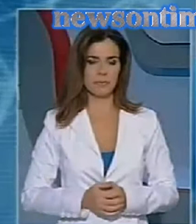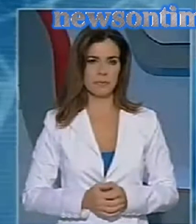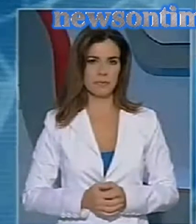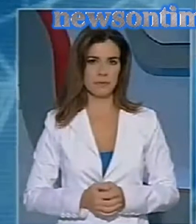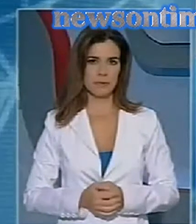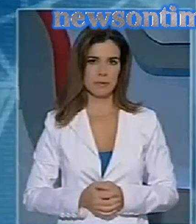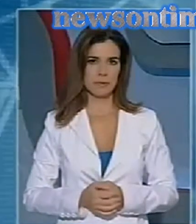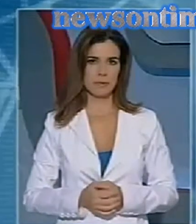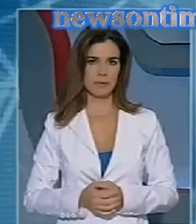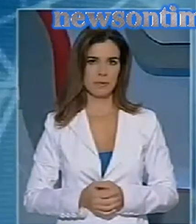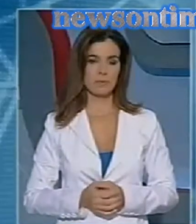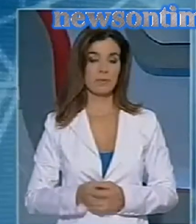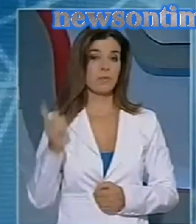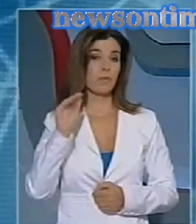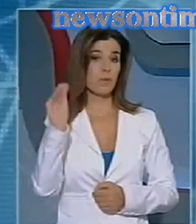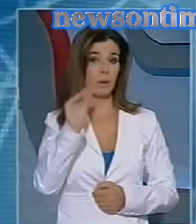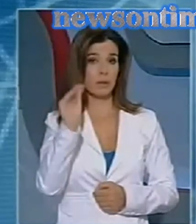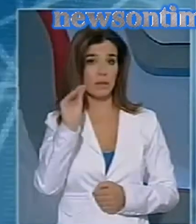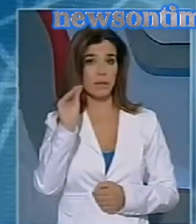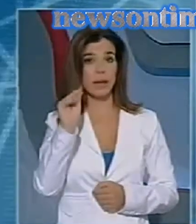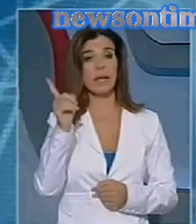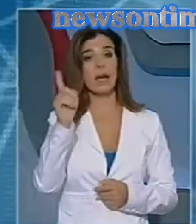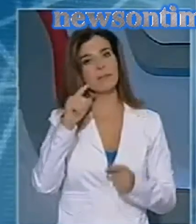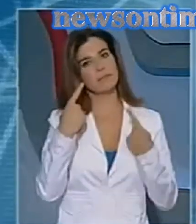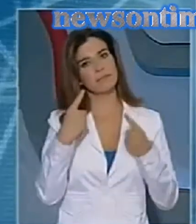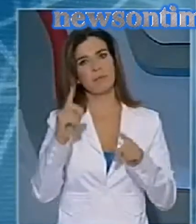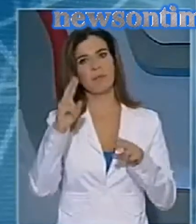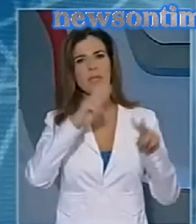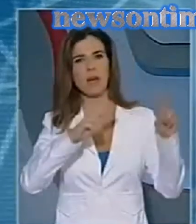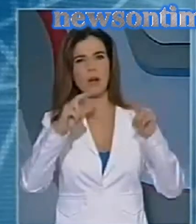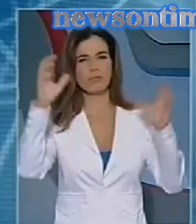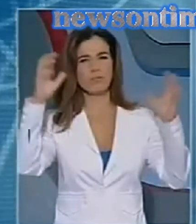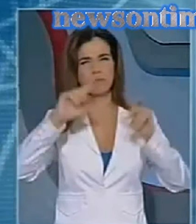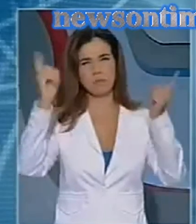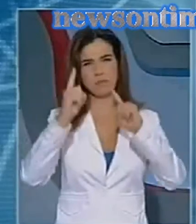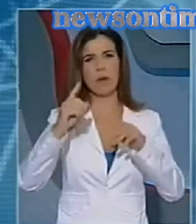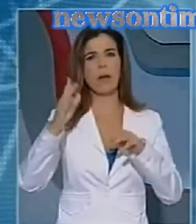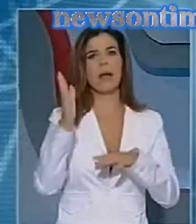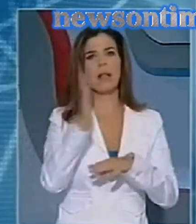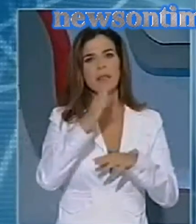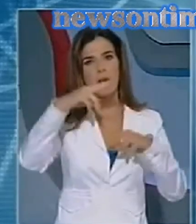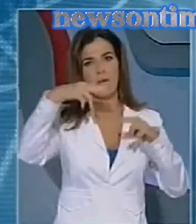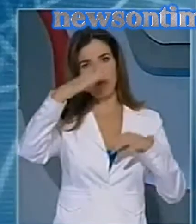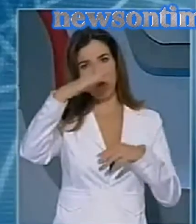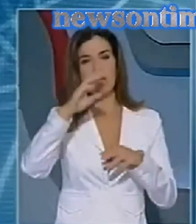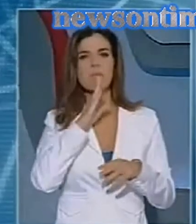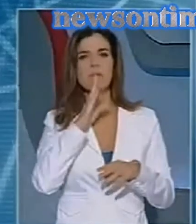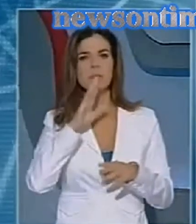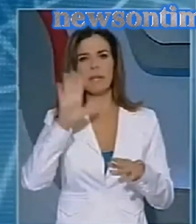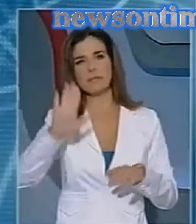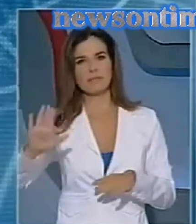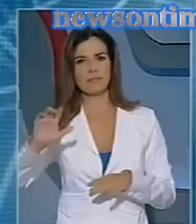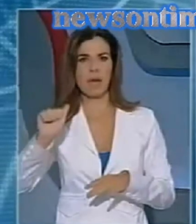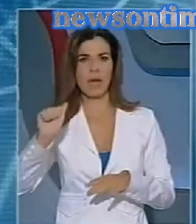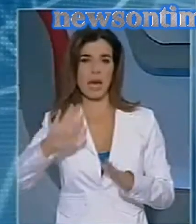Αρνιακό. Για αύριο Τετάρτη, η μεταβολή θα παρουσιάσει ο καιρός με βροχές και καταιγίδες αρχικά στα δυτικά και τα βόρεια και από το μεσημέρι στο